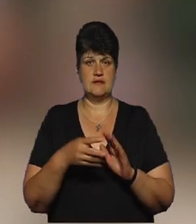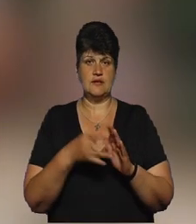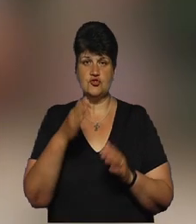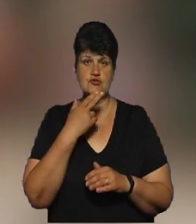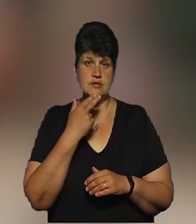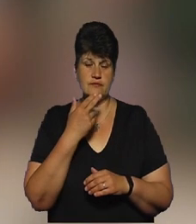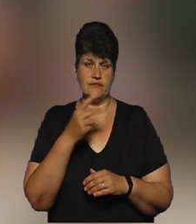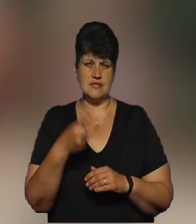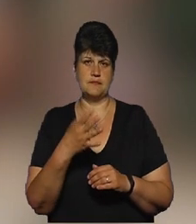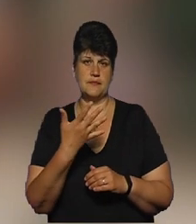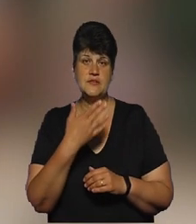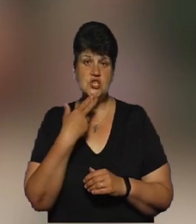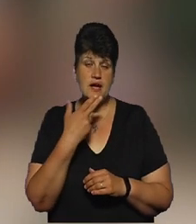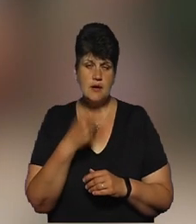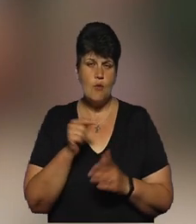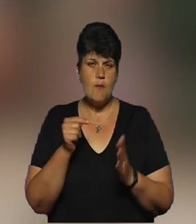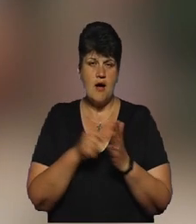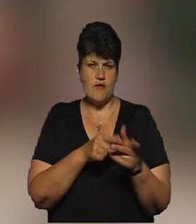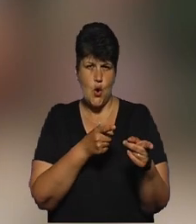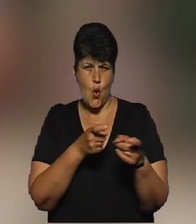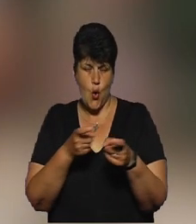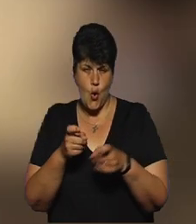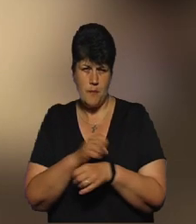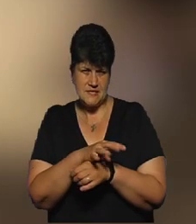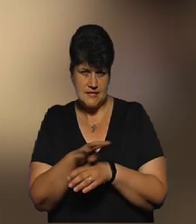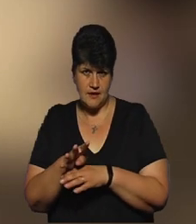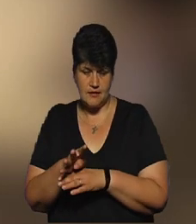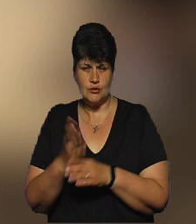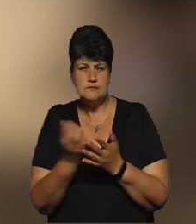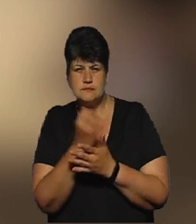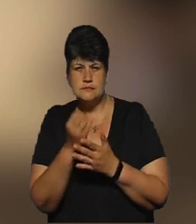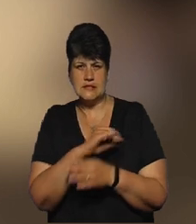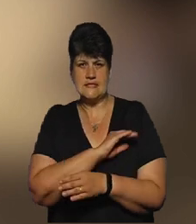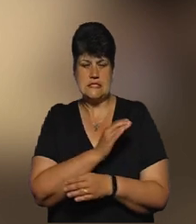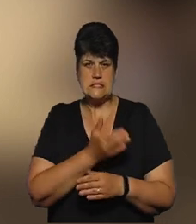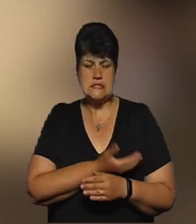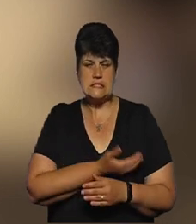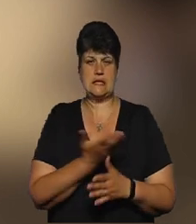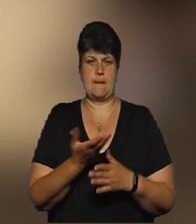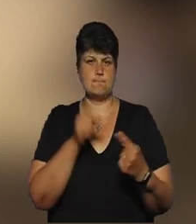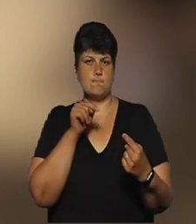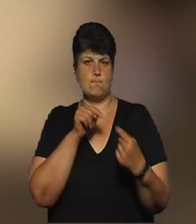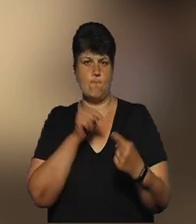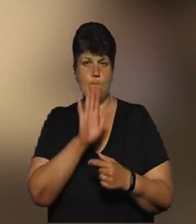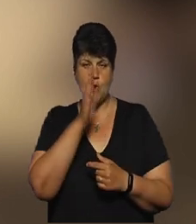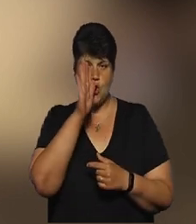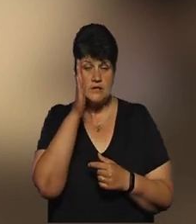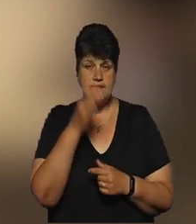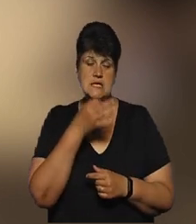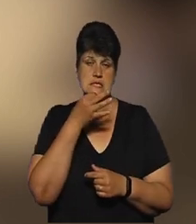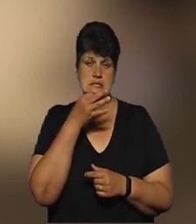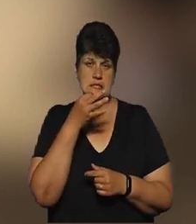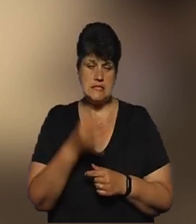Він потрапив під обстріл, коли виявляв та знищував сили противника, розповів начальник 2-го відділу Чортківського районного центру комплектування